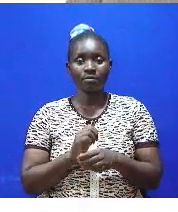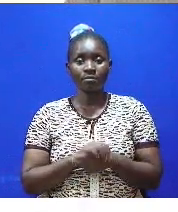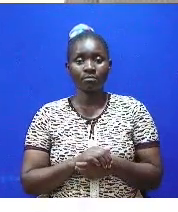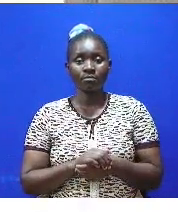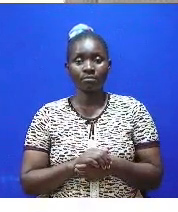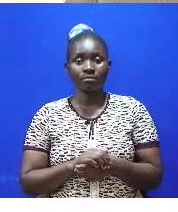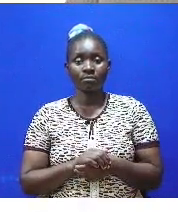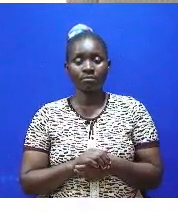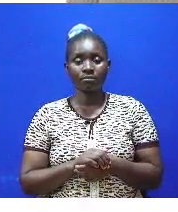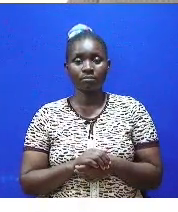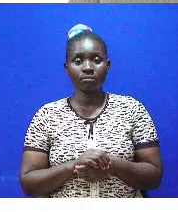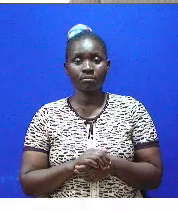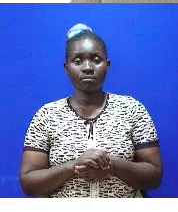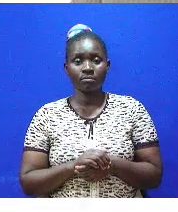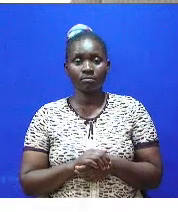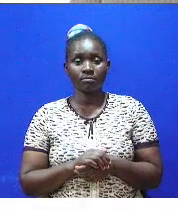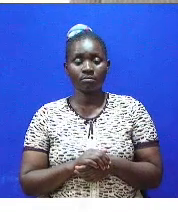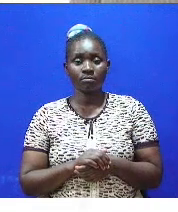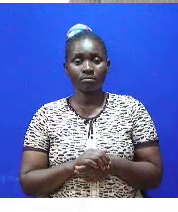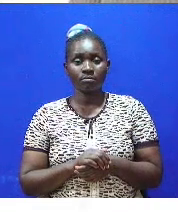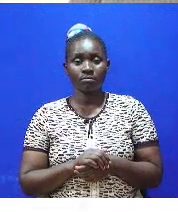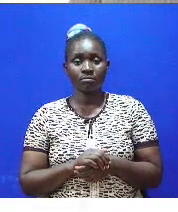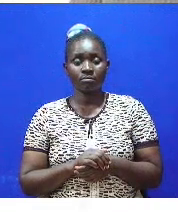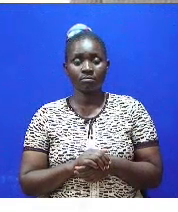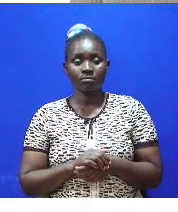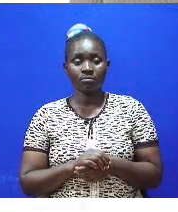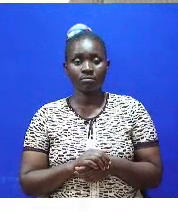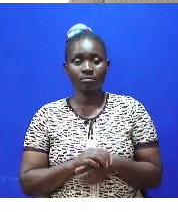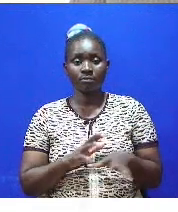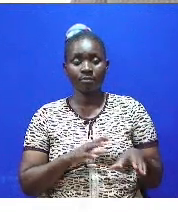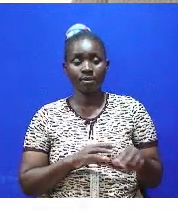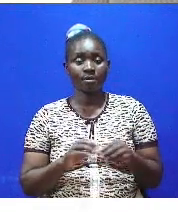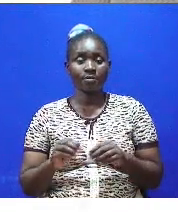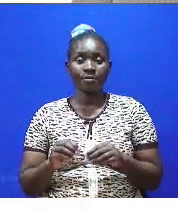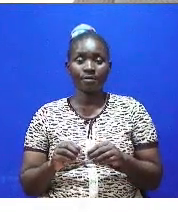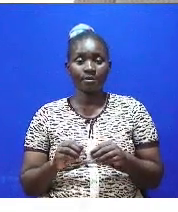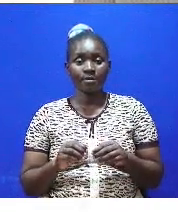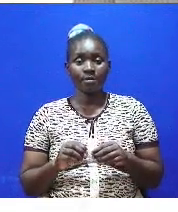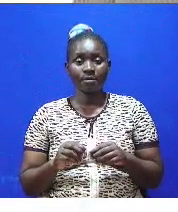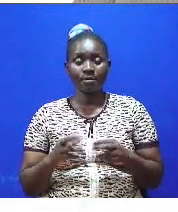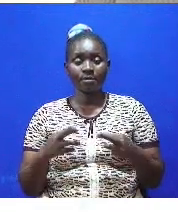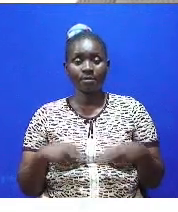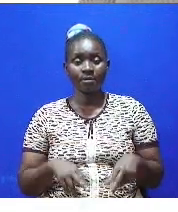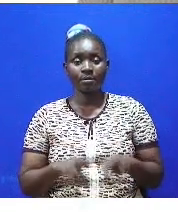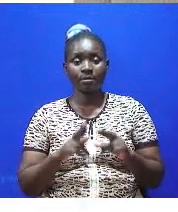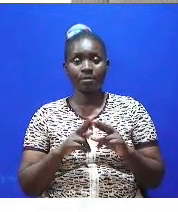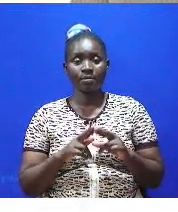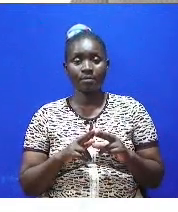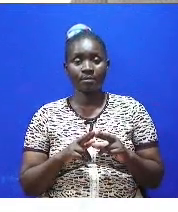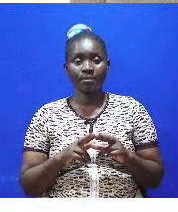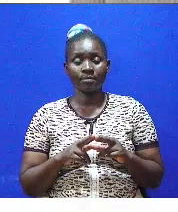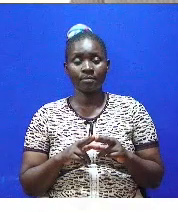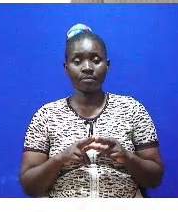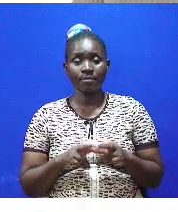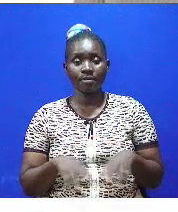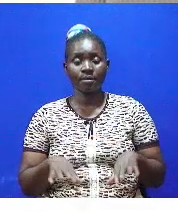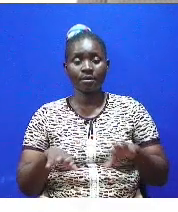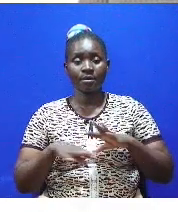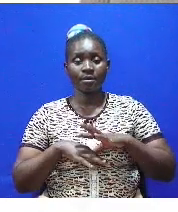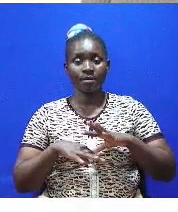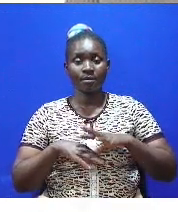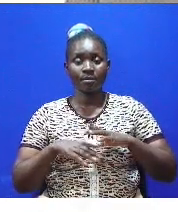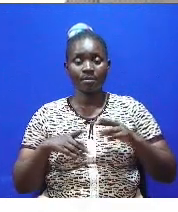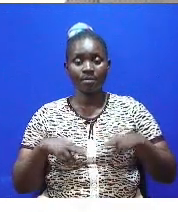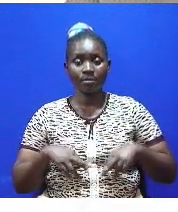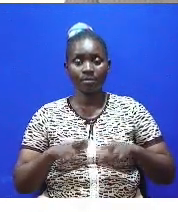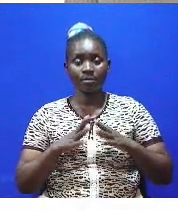kuchimogondo igoro. Tukamukani ya kiura agani mwondo igoro, ne saisi yeta kere para, yeta kere koro montaruwe saisi yesaine, epari yemanye